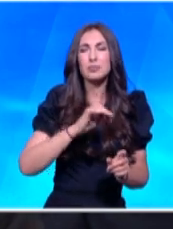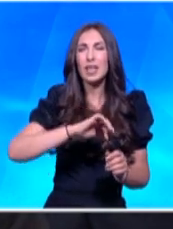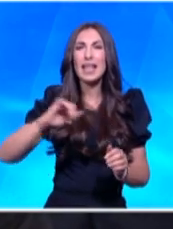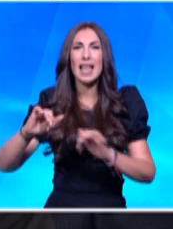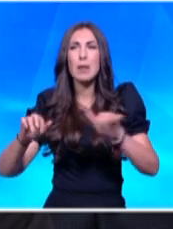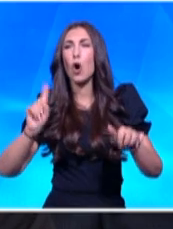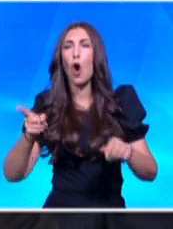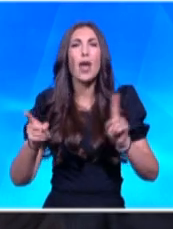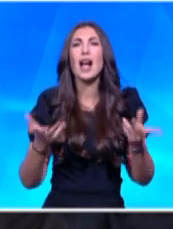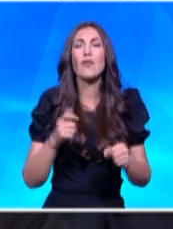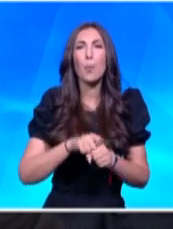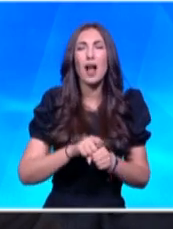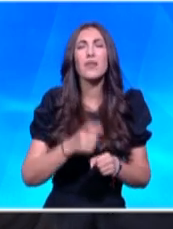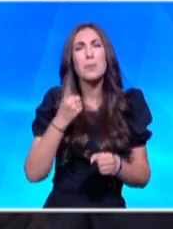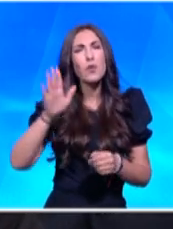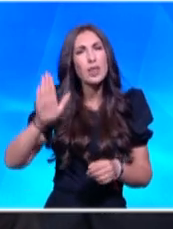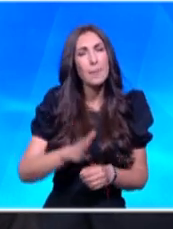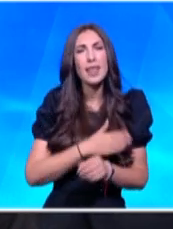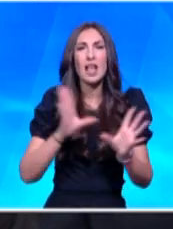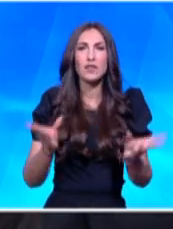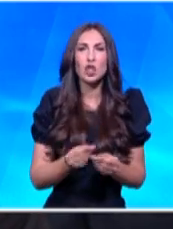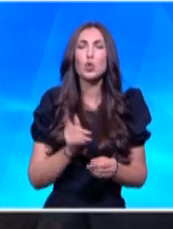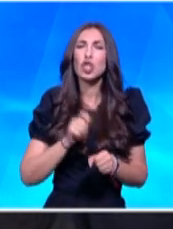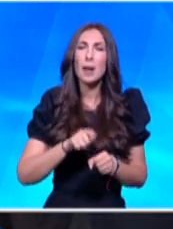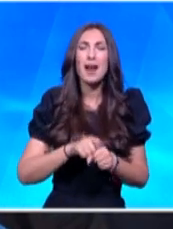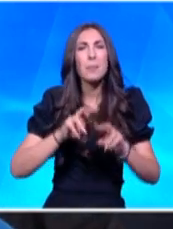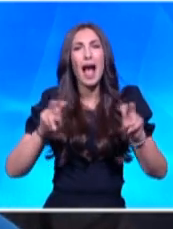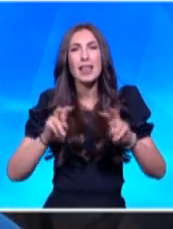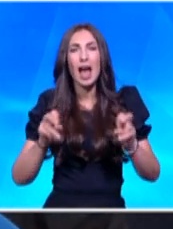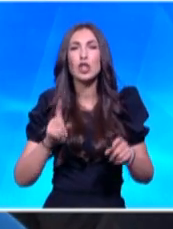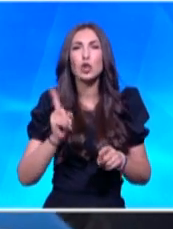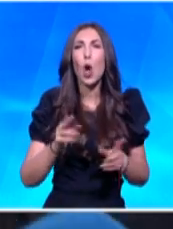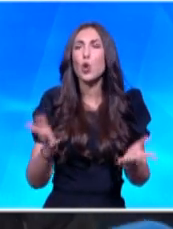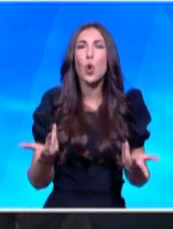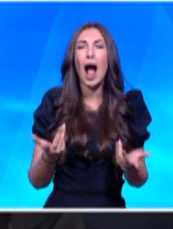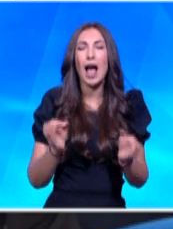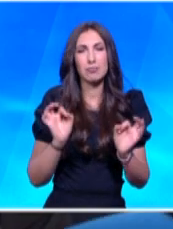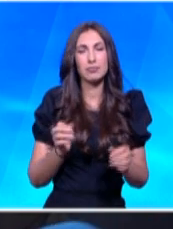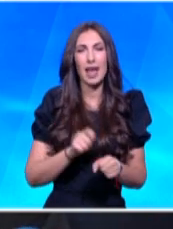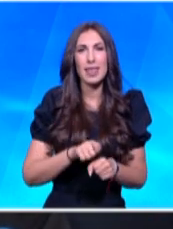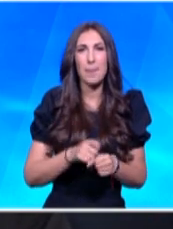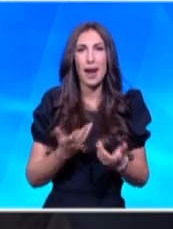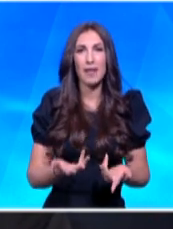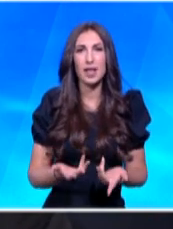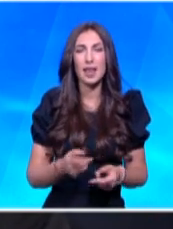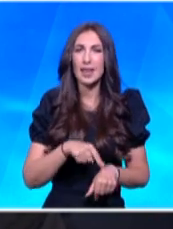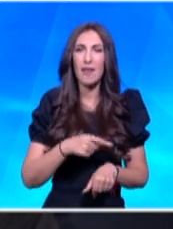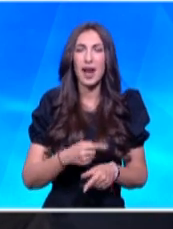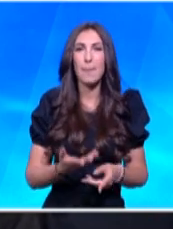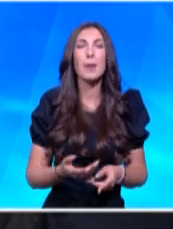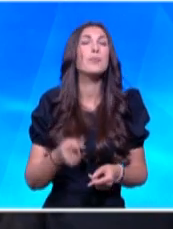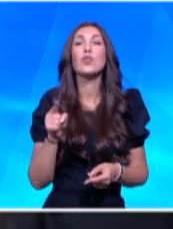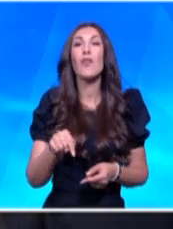какво прави. Нека да мине всичко и тогава ще правим анализ кой кога и на време е бил. Това, което мога да кажа,